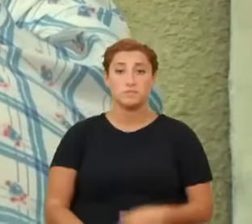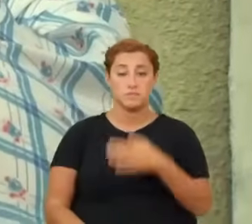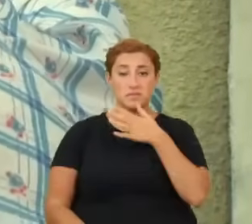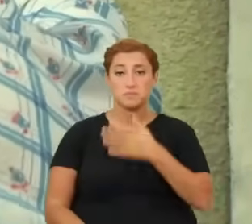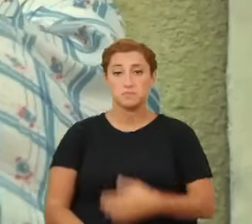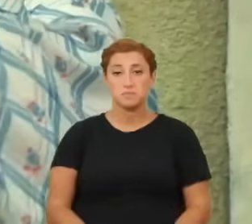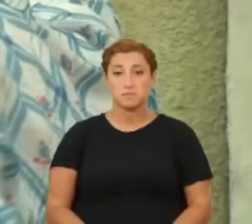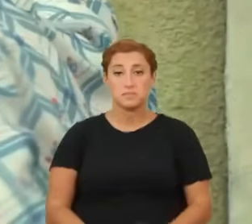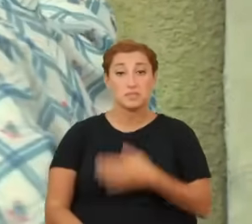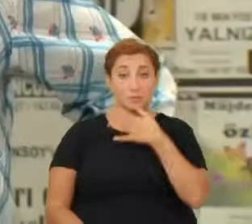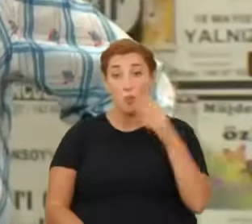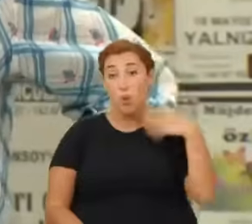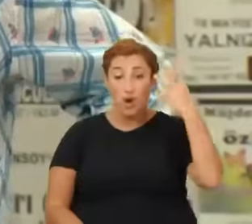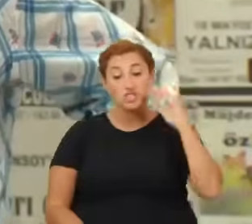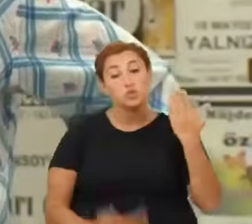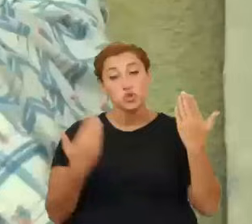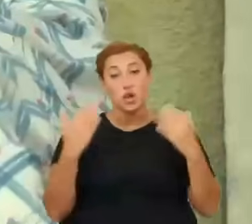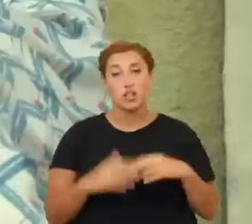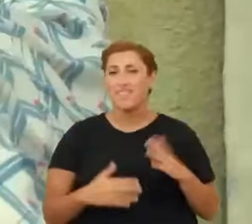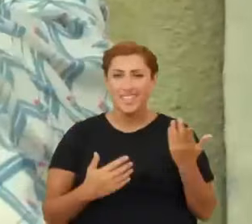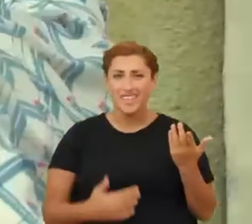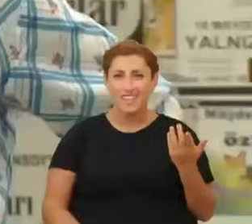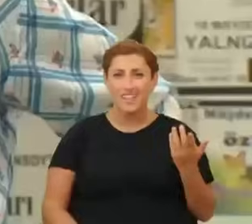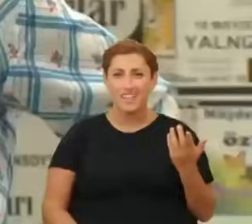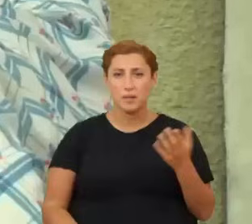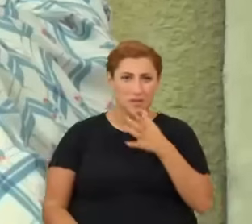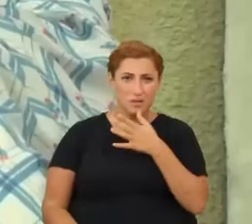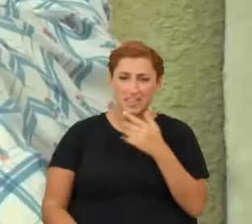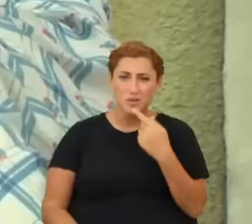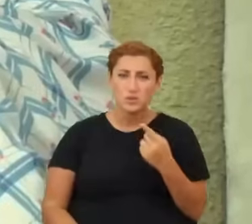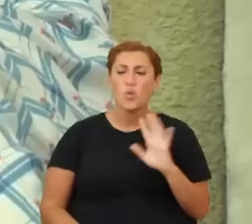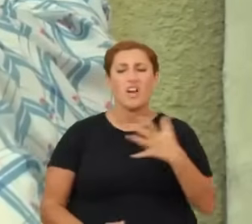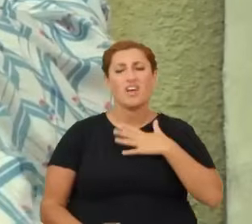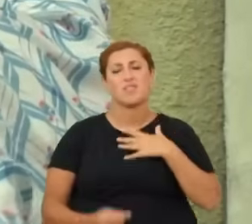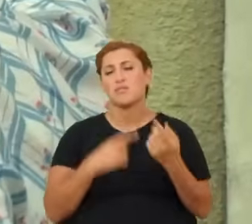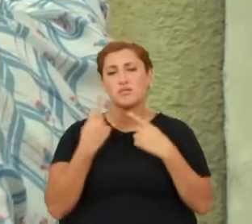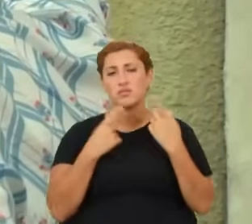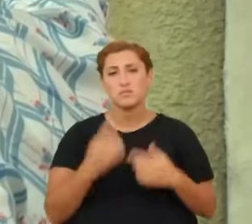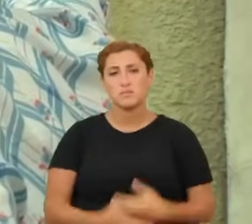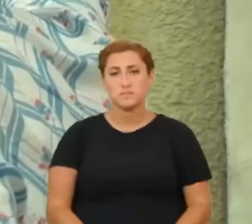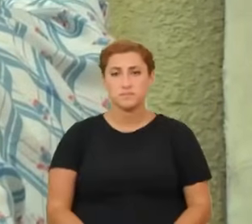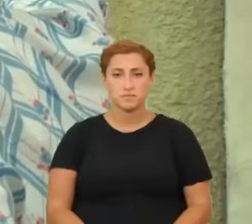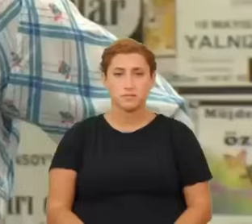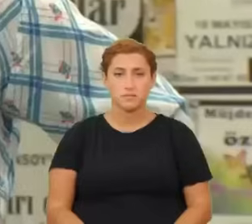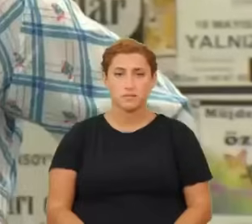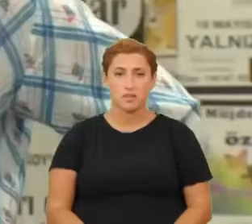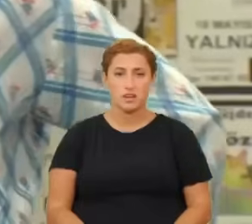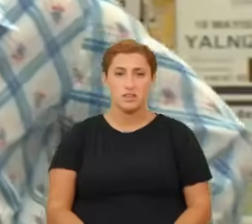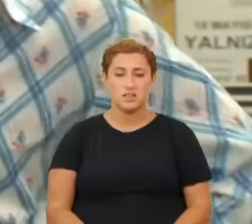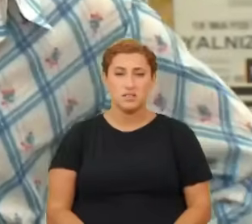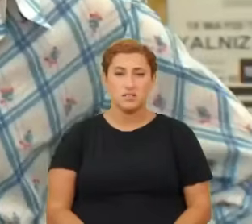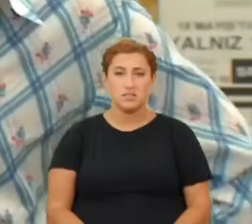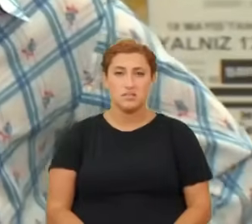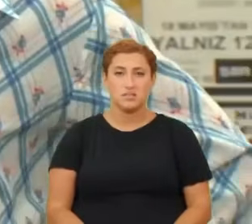Bilmiyorum. Bilmiyorum da öğreneceğim inşallah. Ne diyorsun? Ha, kendi kendime yine. Kendi kendime.